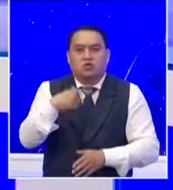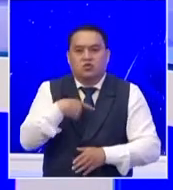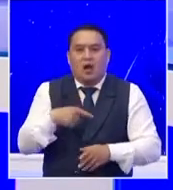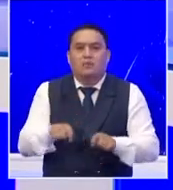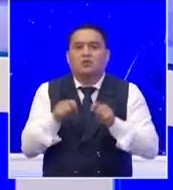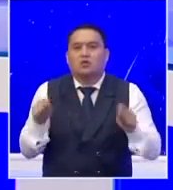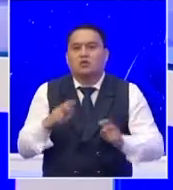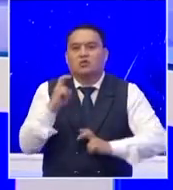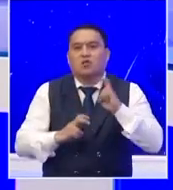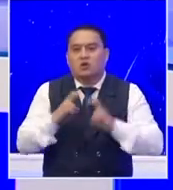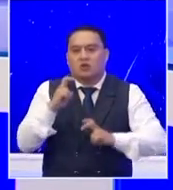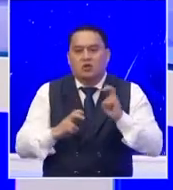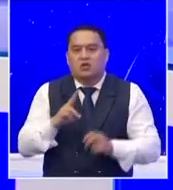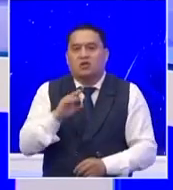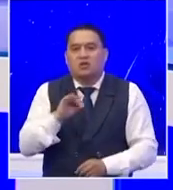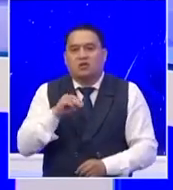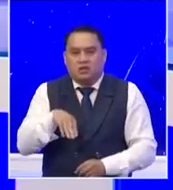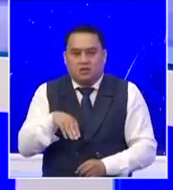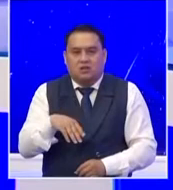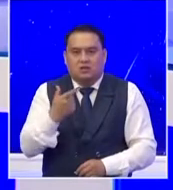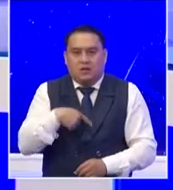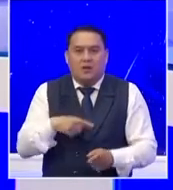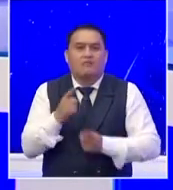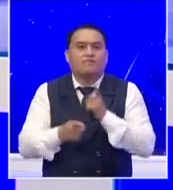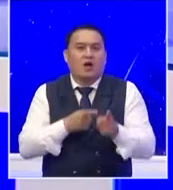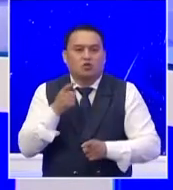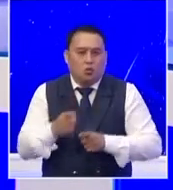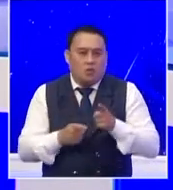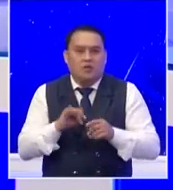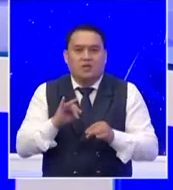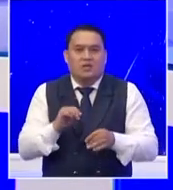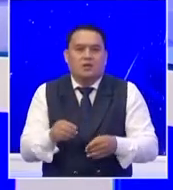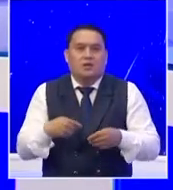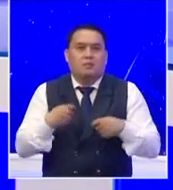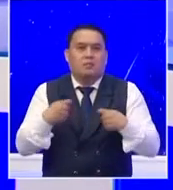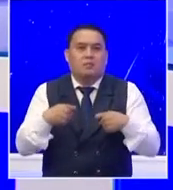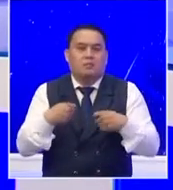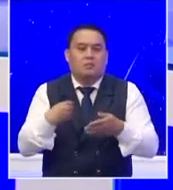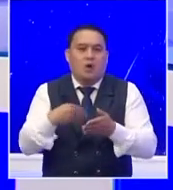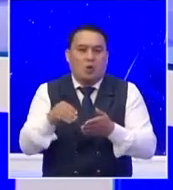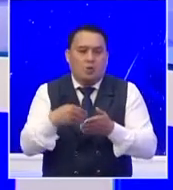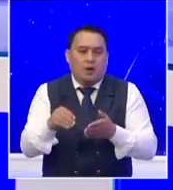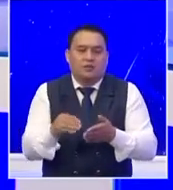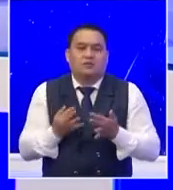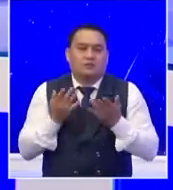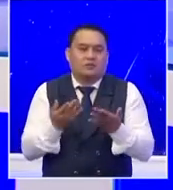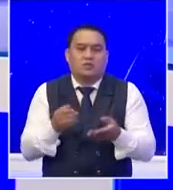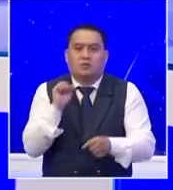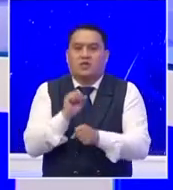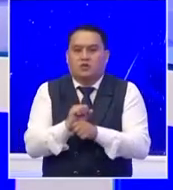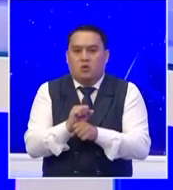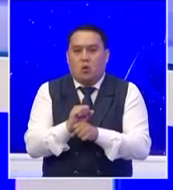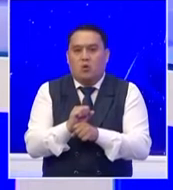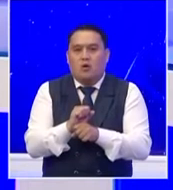рынок сбыта мяса гигантских млекопитающих, сама возобновила этот промысел и перестала проявлять интерес к импорту. Свою лепту в